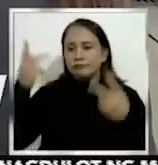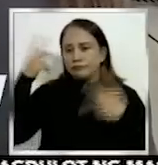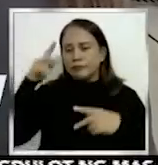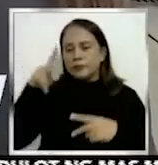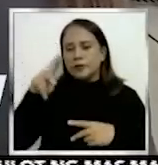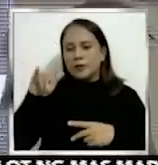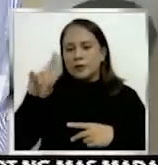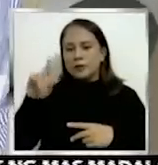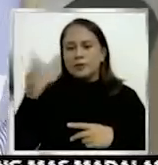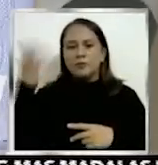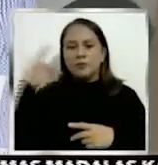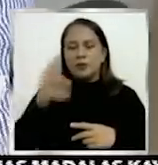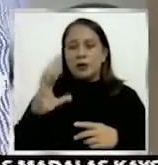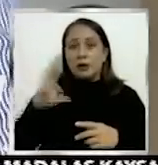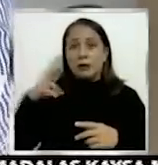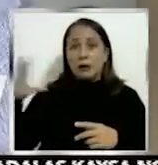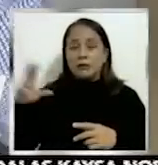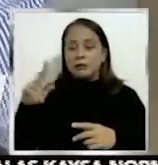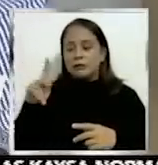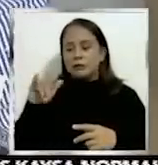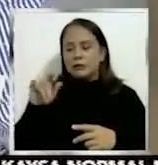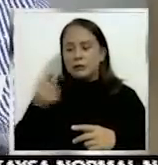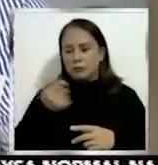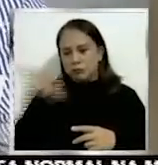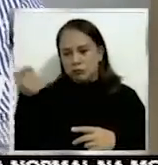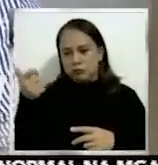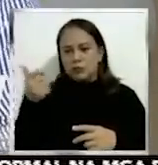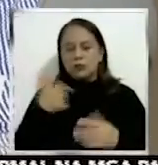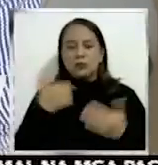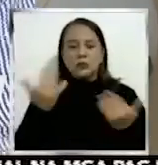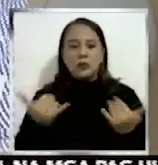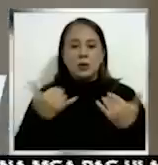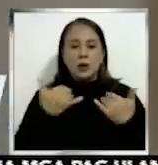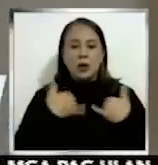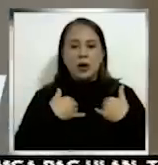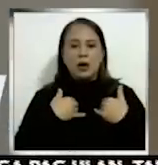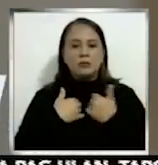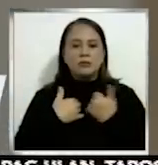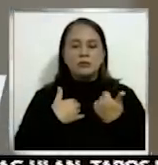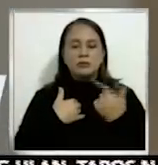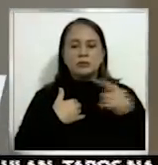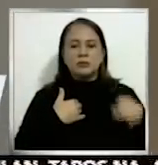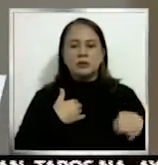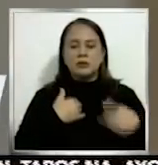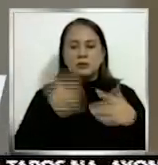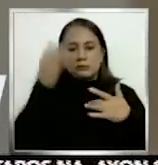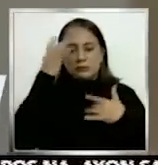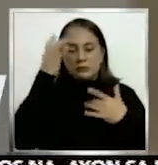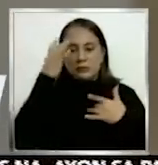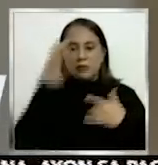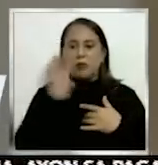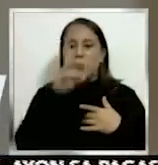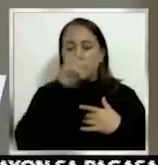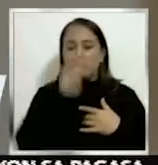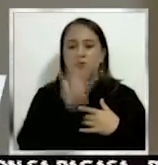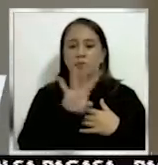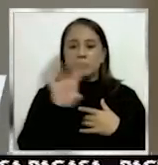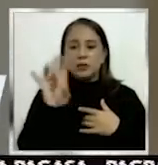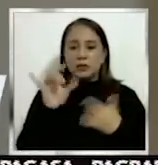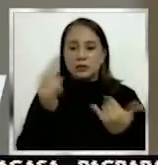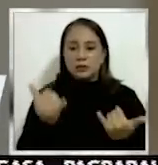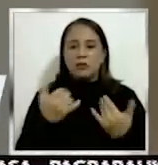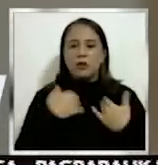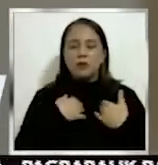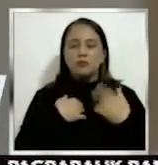kanyang right kidney. Kalaunay nagkaroon na siya ng chronic kidney disease. 48 years old na siya ngayon at 2 dekada